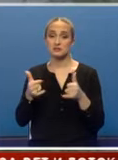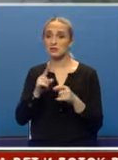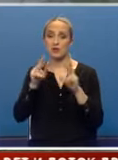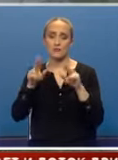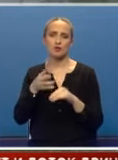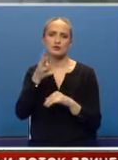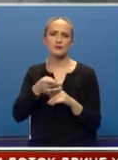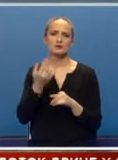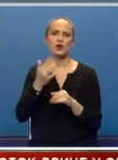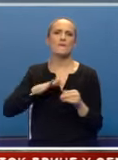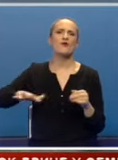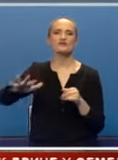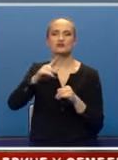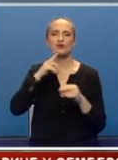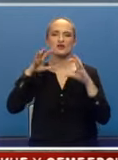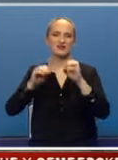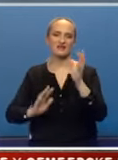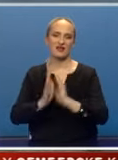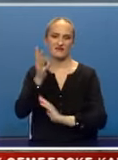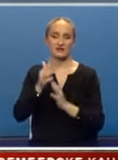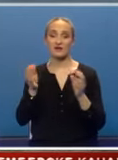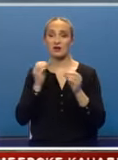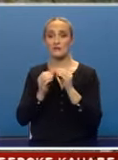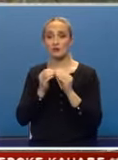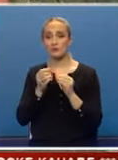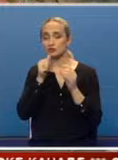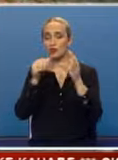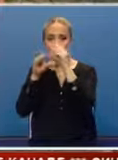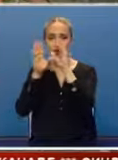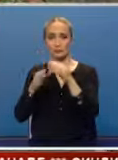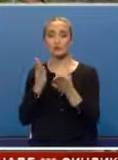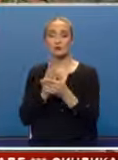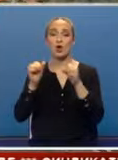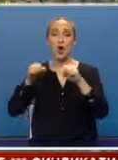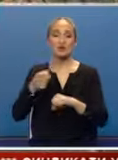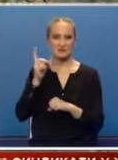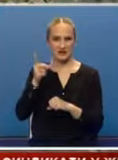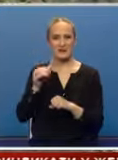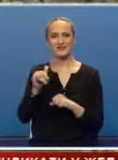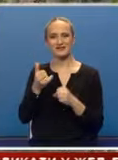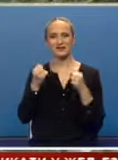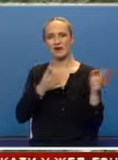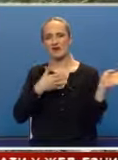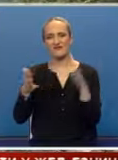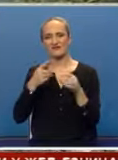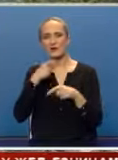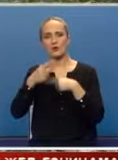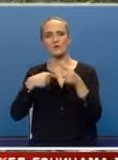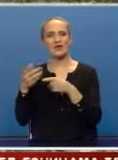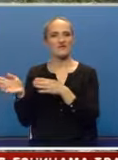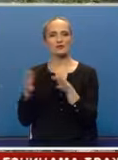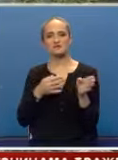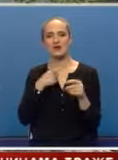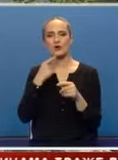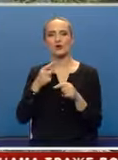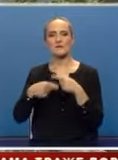moguće procijeniti površinu koju je zahvatila vatra. Veliki problem, a što noćas može biti i ozbiljna prijetnja, jeste jak vjetar promjenjivog smjera